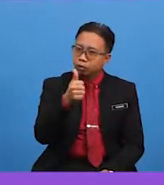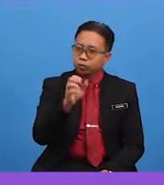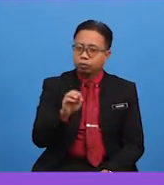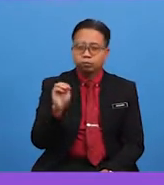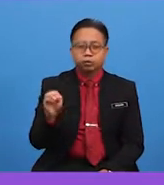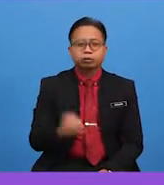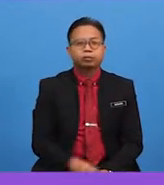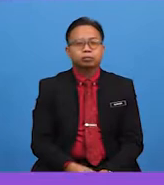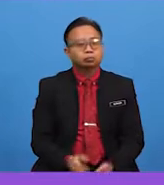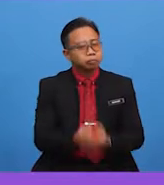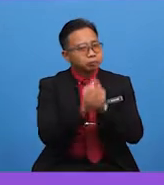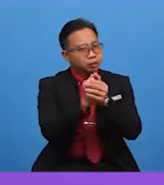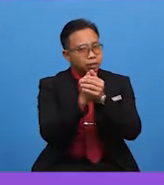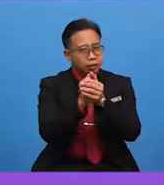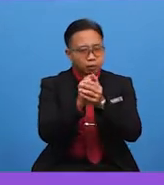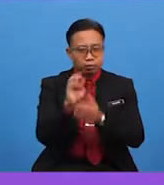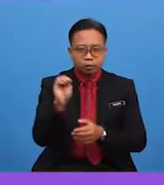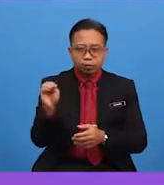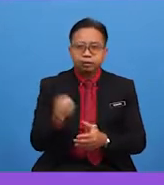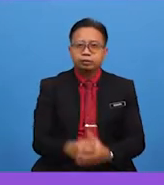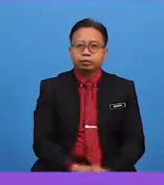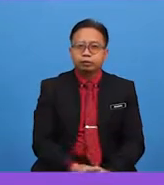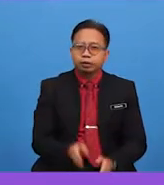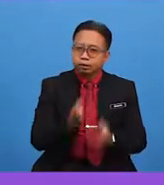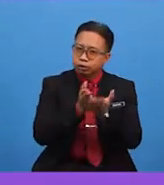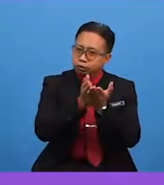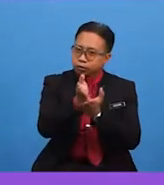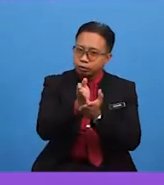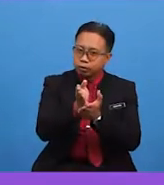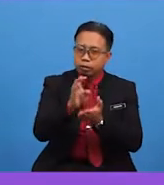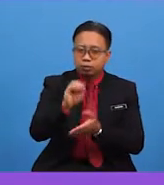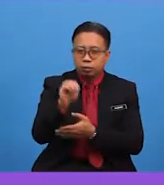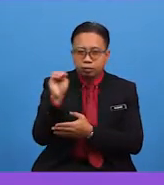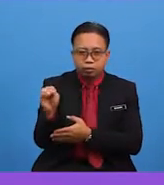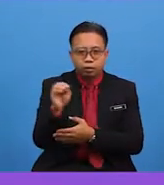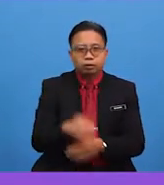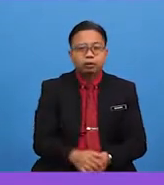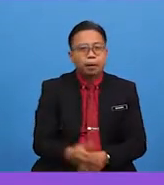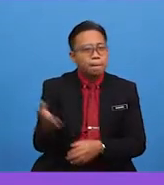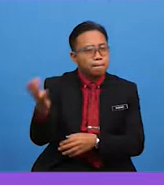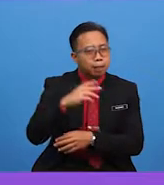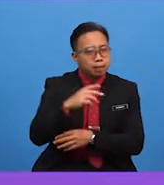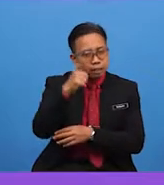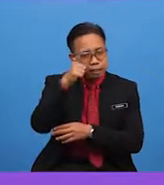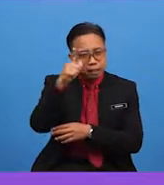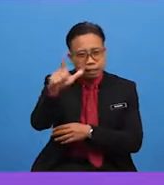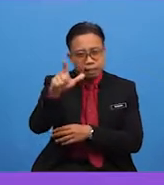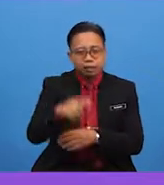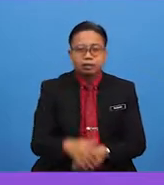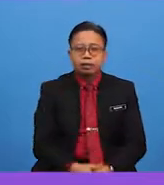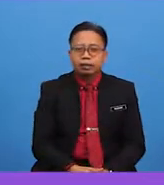Bagus. Tahniah murid-murid. Seterusnya murid-murid, mari kita